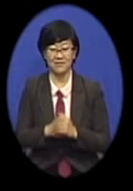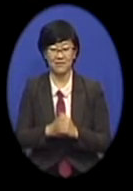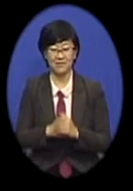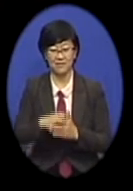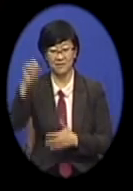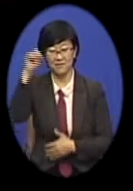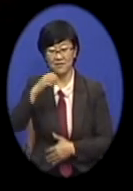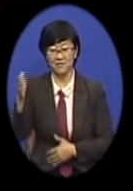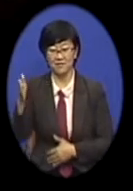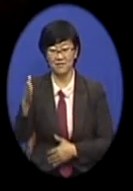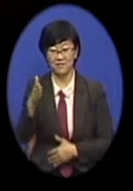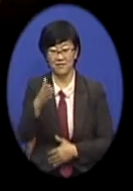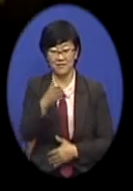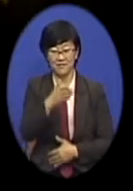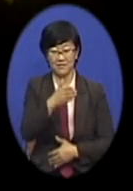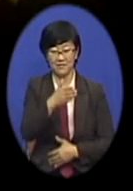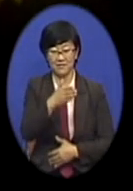사람. 새벽부터